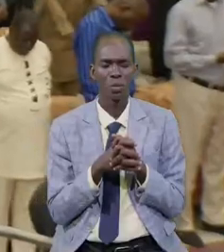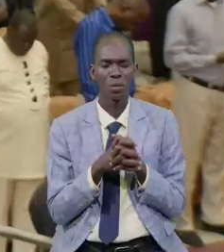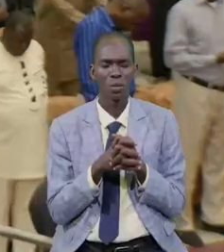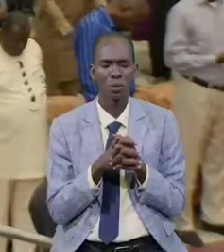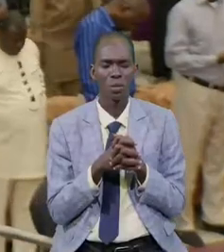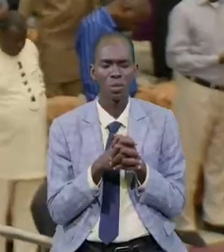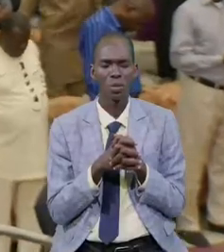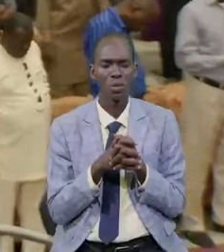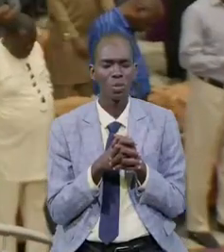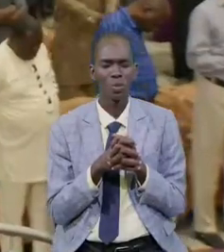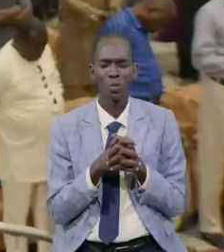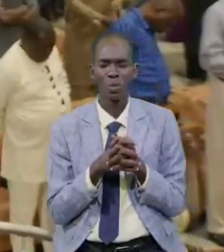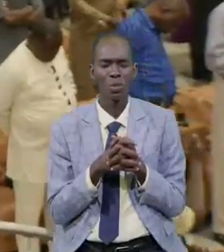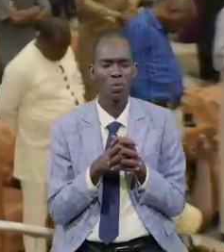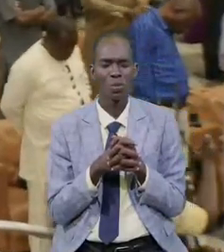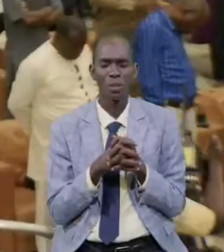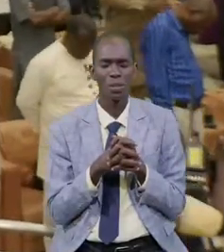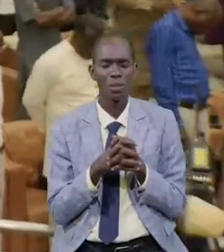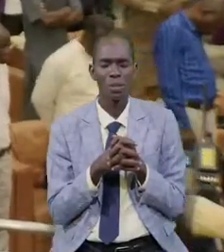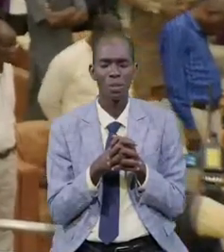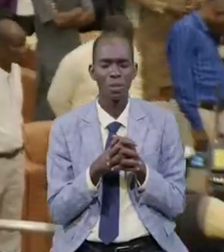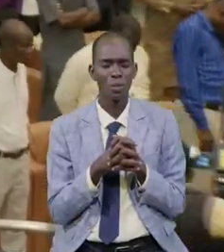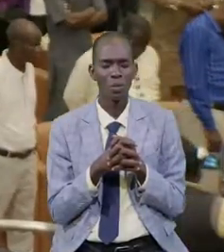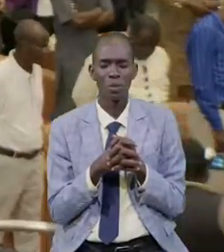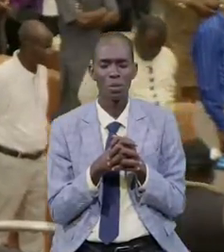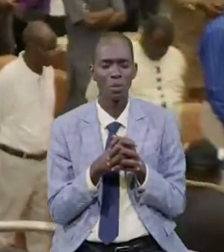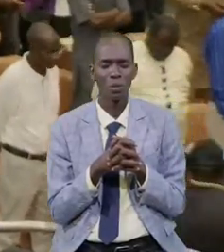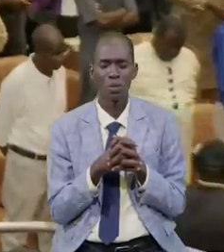C'est un petit feu.